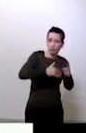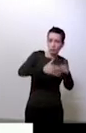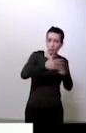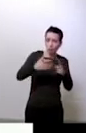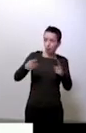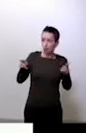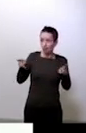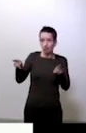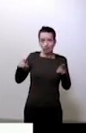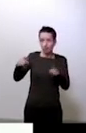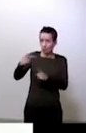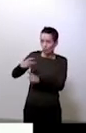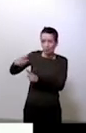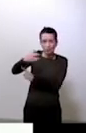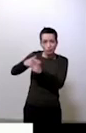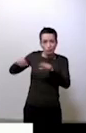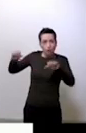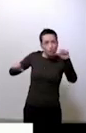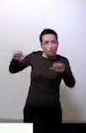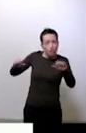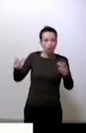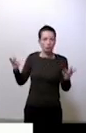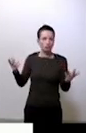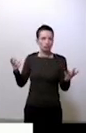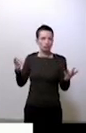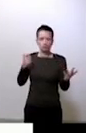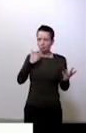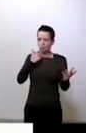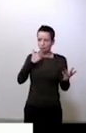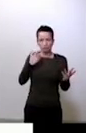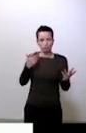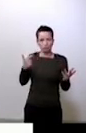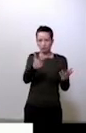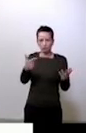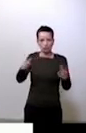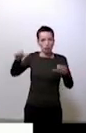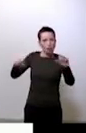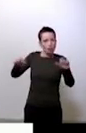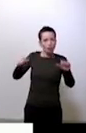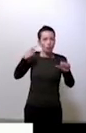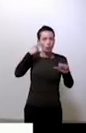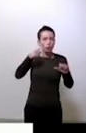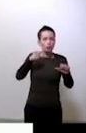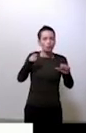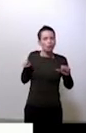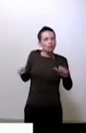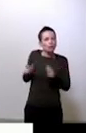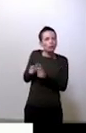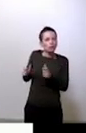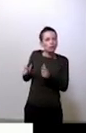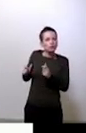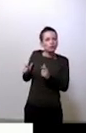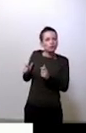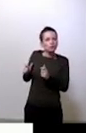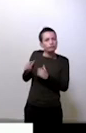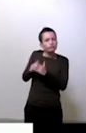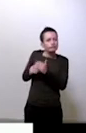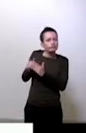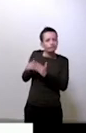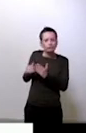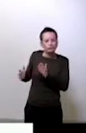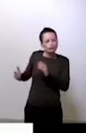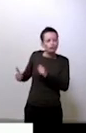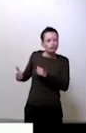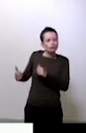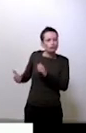leur développement qu'au travers de la VFA, ils vont entrer en concurrence pour toper avec les promoteurs l'offre